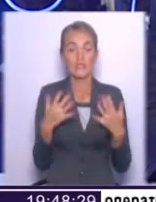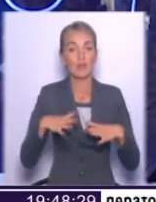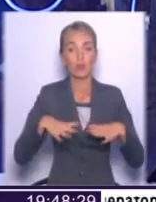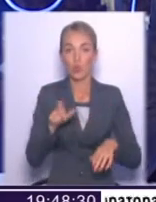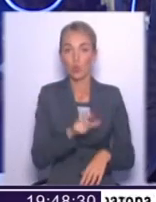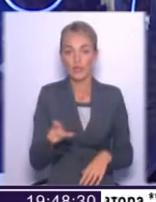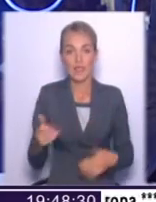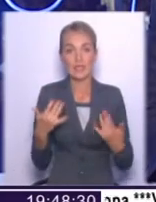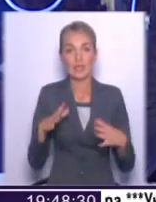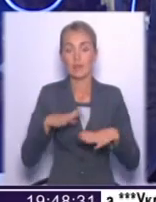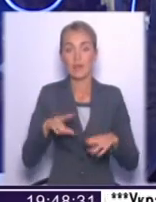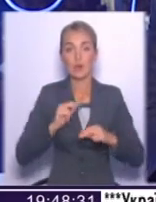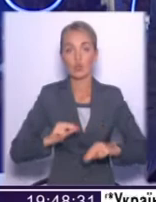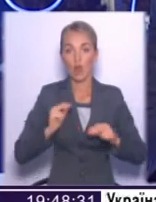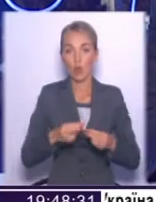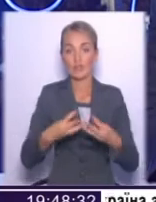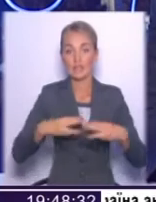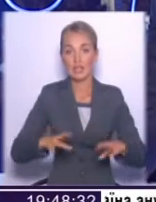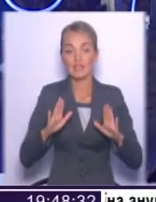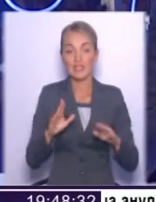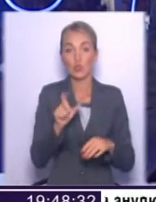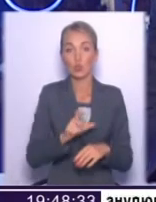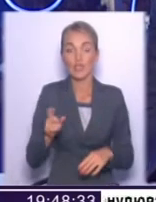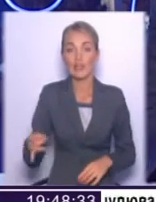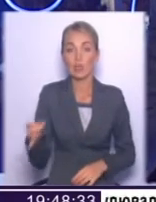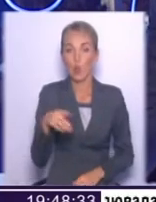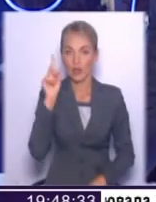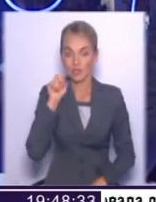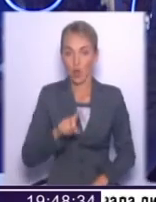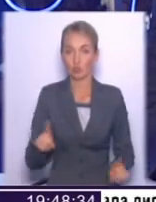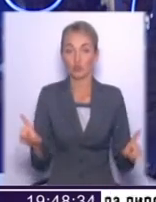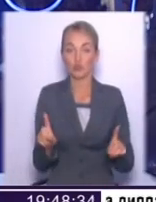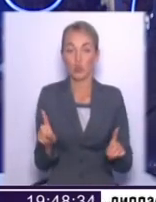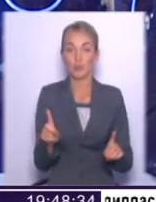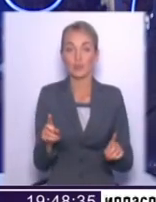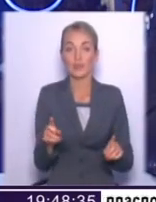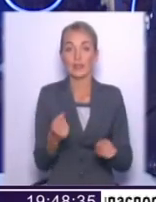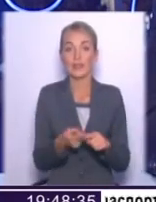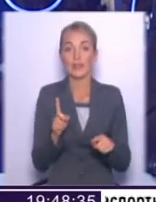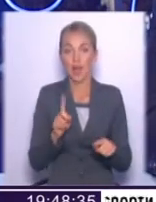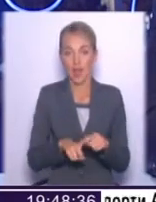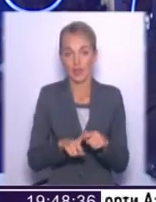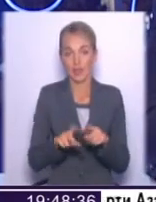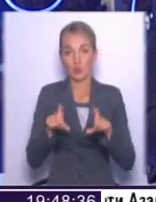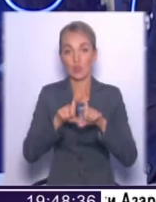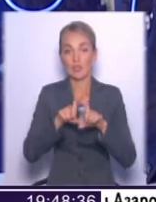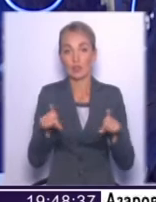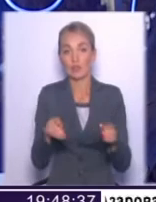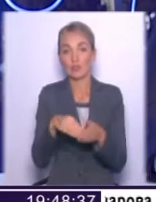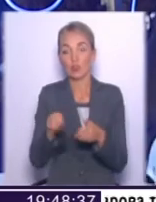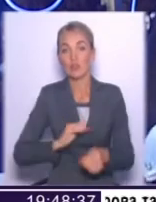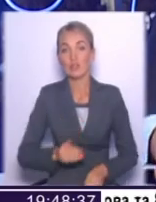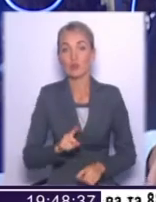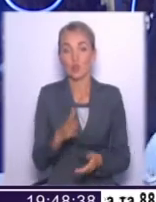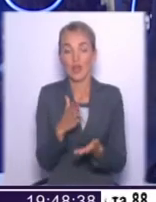людей, скільки б не працювали у міністерстві, тільки люди саме у регіонах знають, що даний муніципалітет закуповує у фірми, що